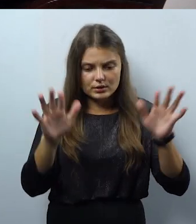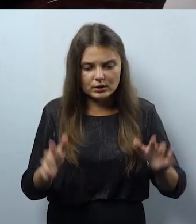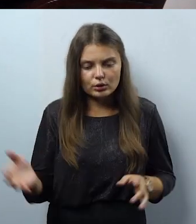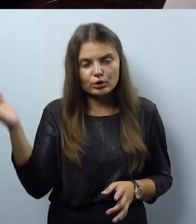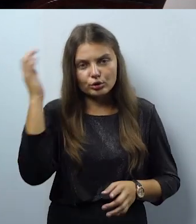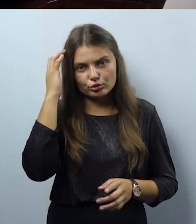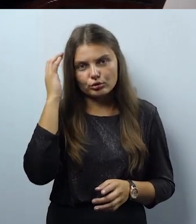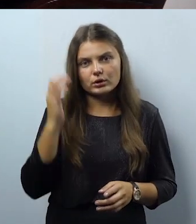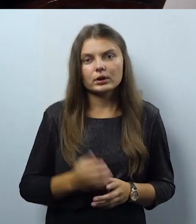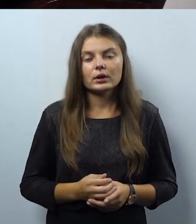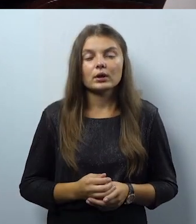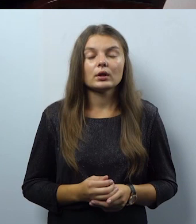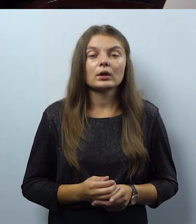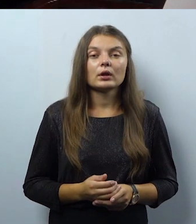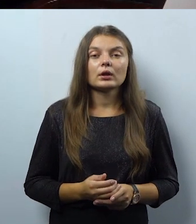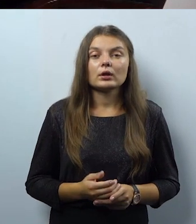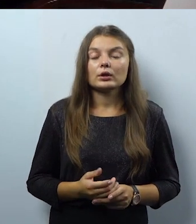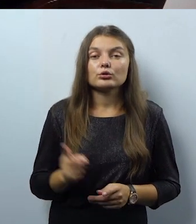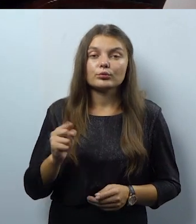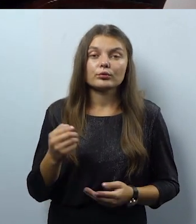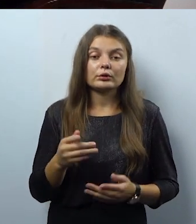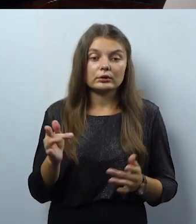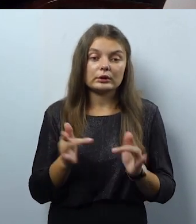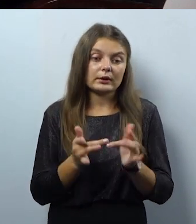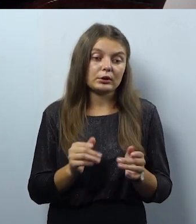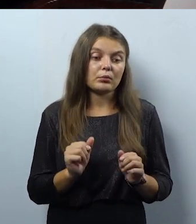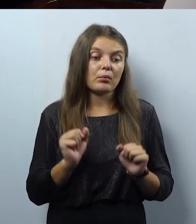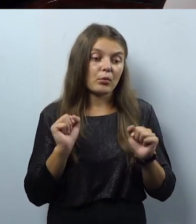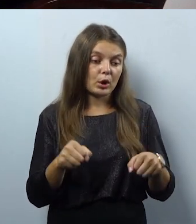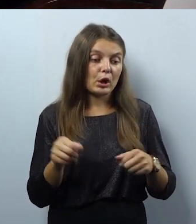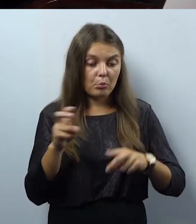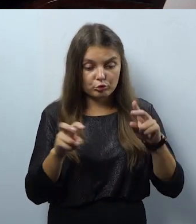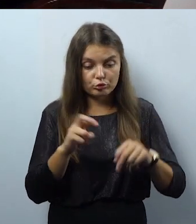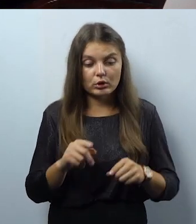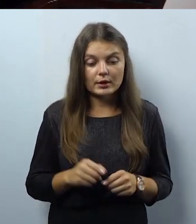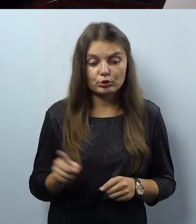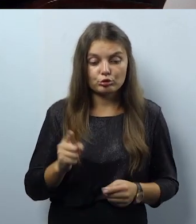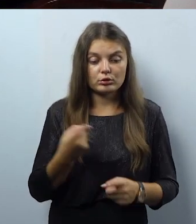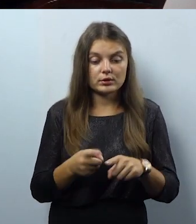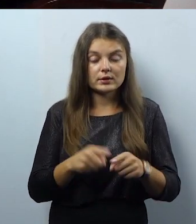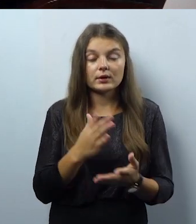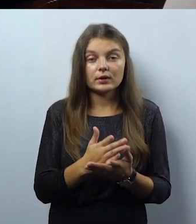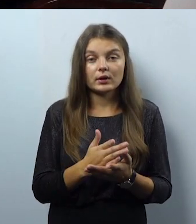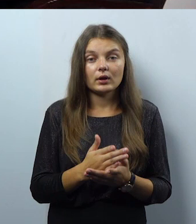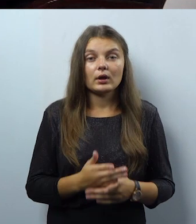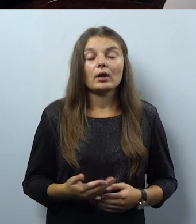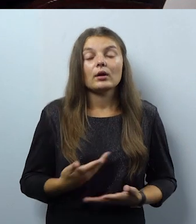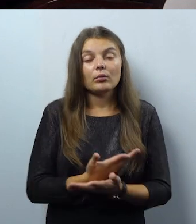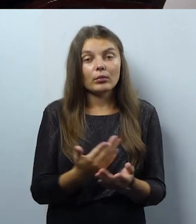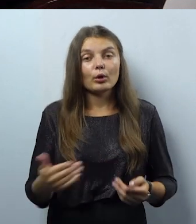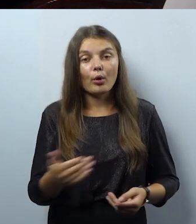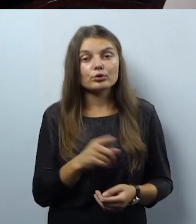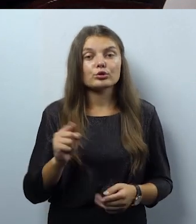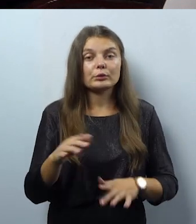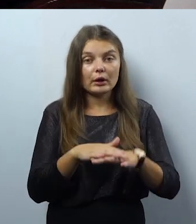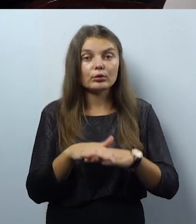раз забила, а які викиди, такі-то, такі-то, такі-то. І це має бути суспільство, громада має це бачити, і ми це маємо разом